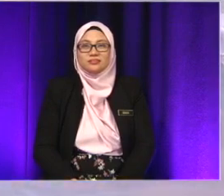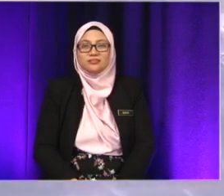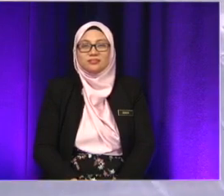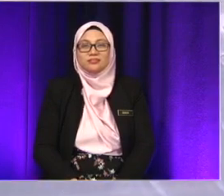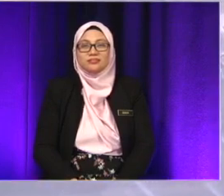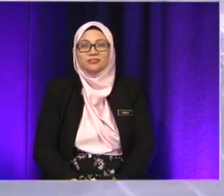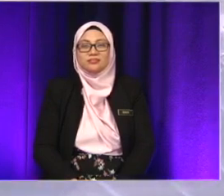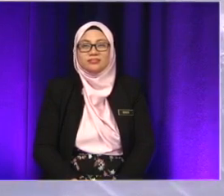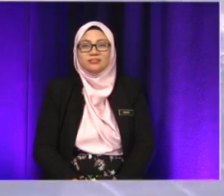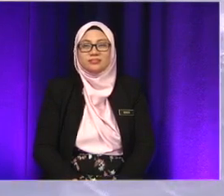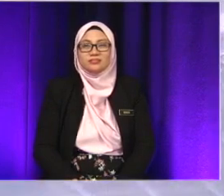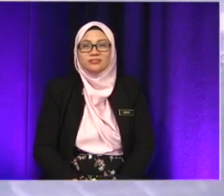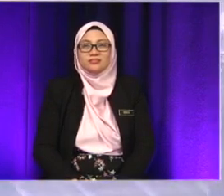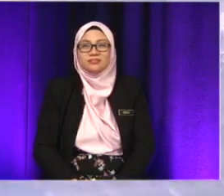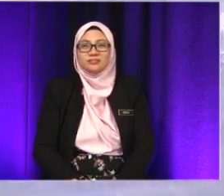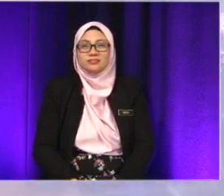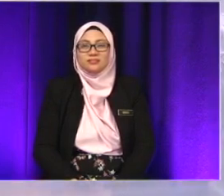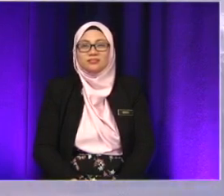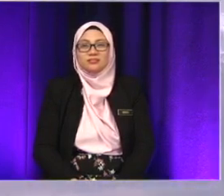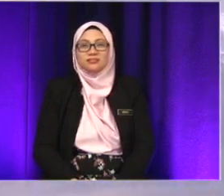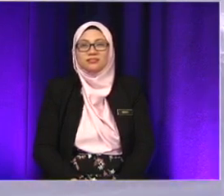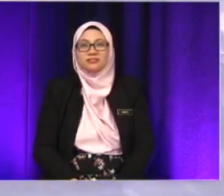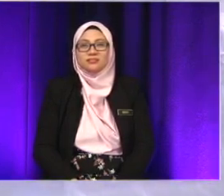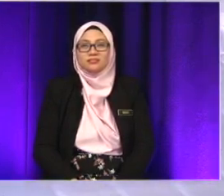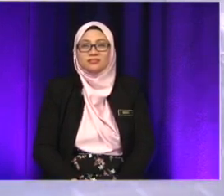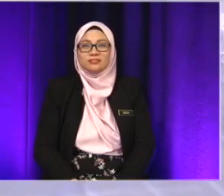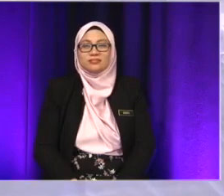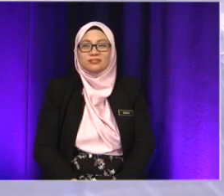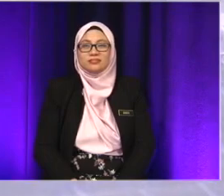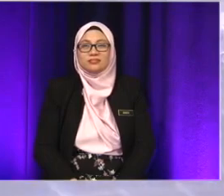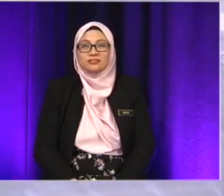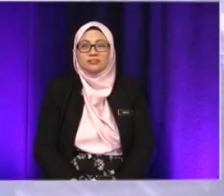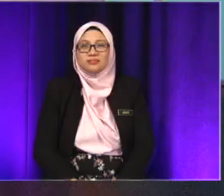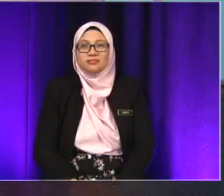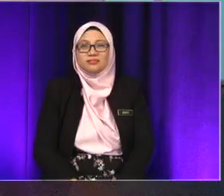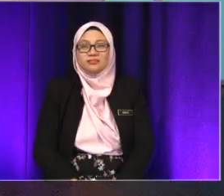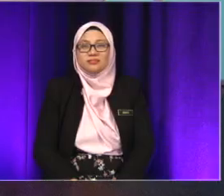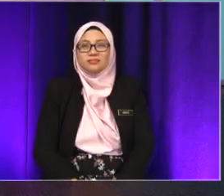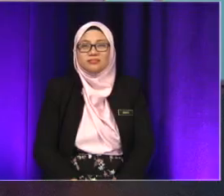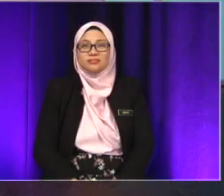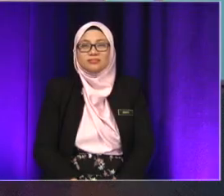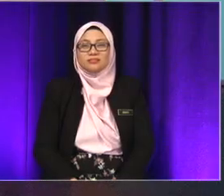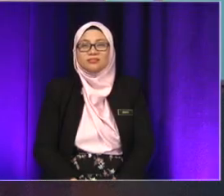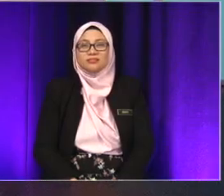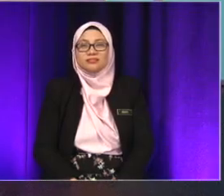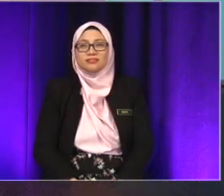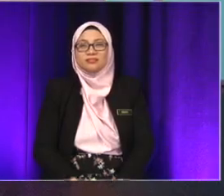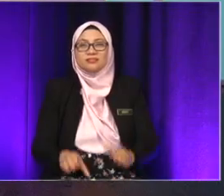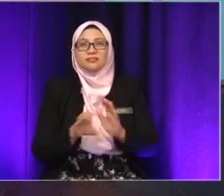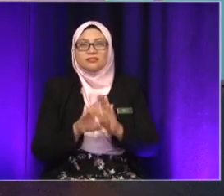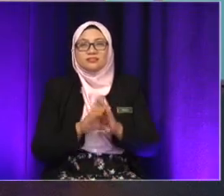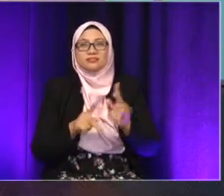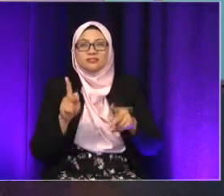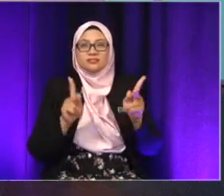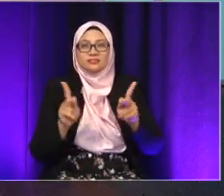kita backhoe tu kan. Boleh. Ke kanan, ke kiri. Macam jengkaut lah kan. Ya. Okey, cikgu corner sikit lah. Corner sikit Kan